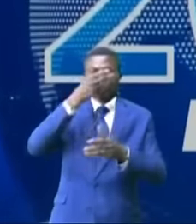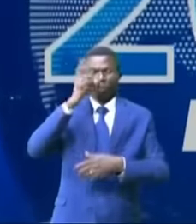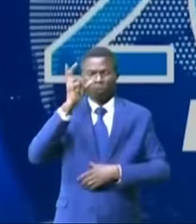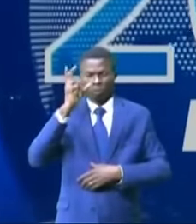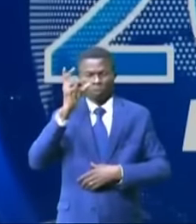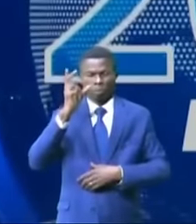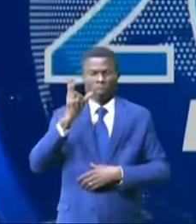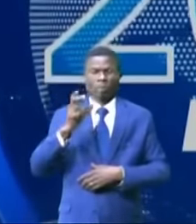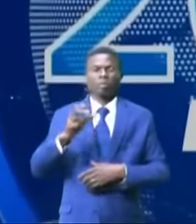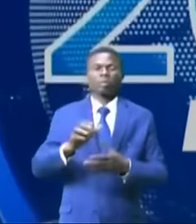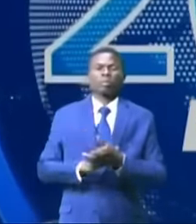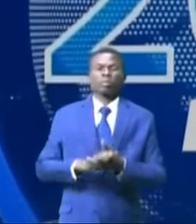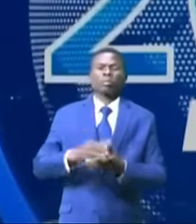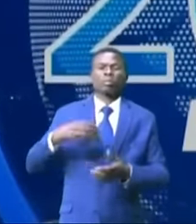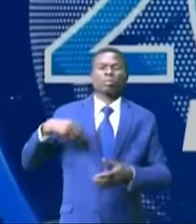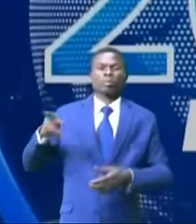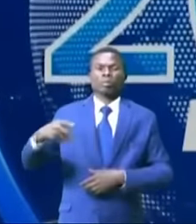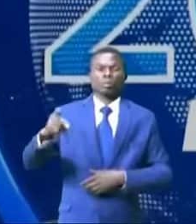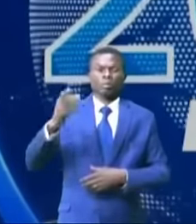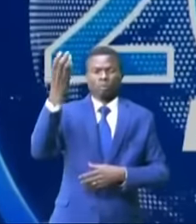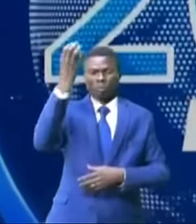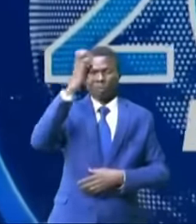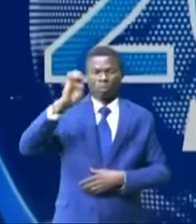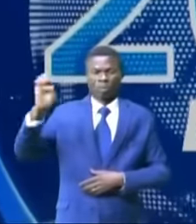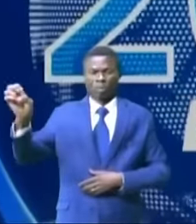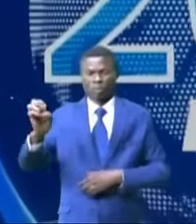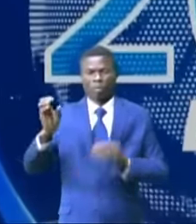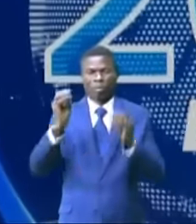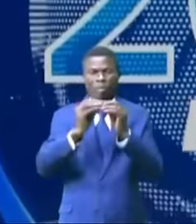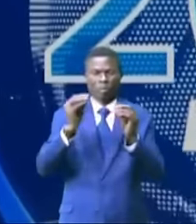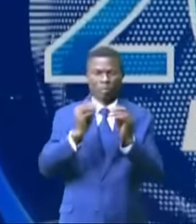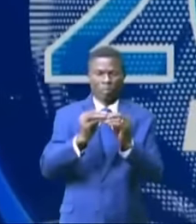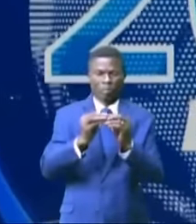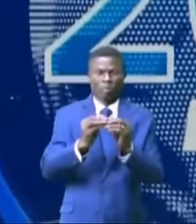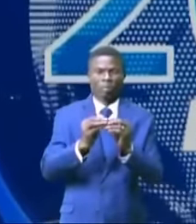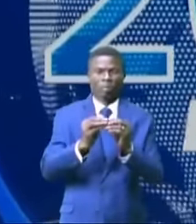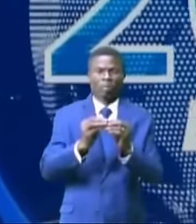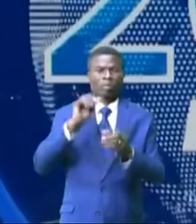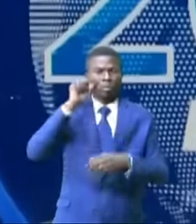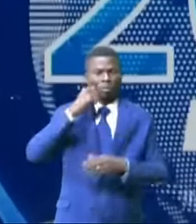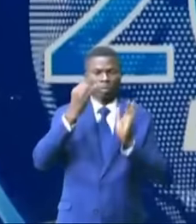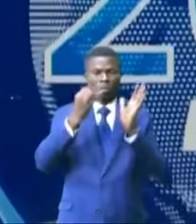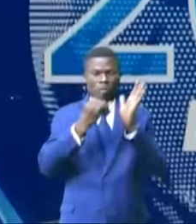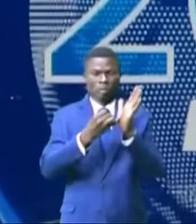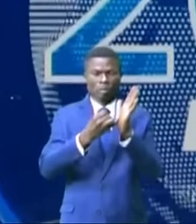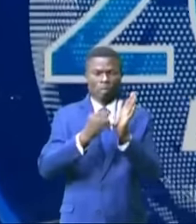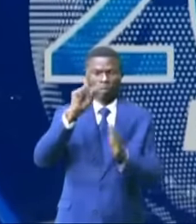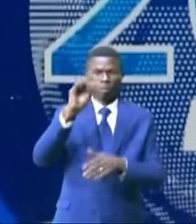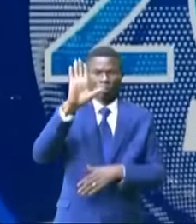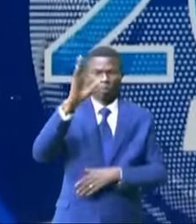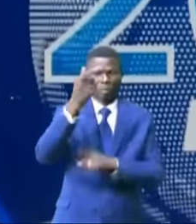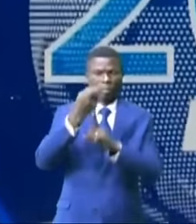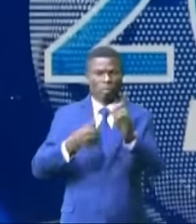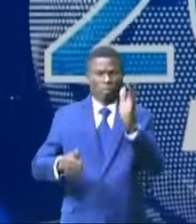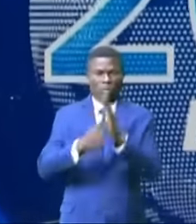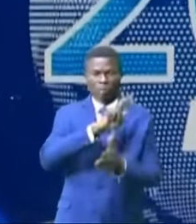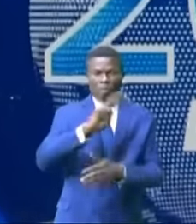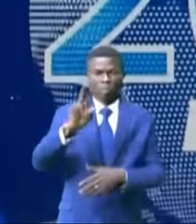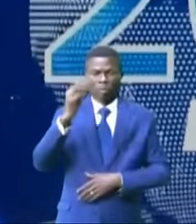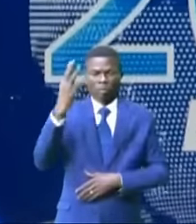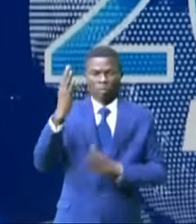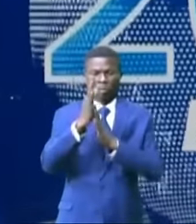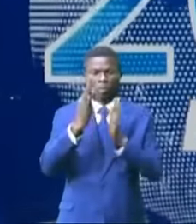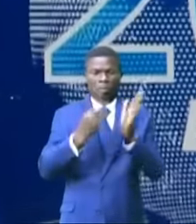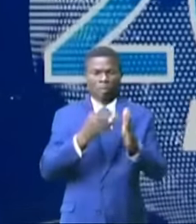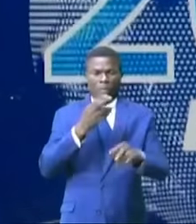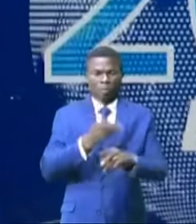Orientale, membre de l'USN, à une réunion de concertation qui se tiendra demain samedi 25 novembre 2023 à